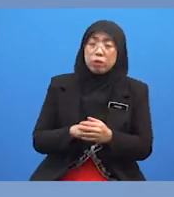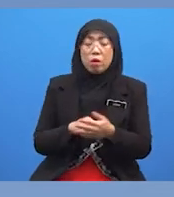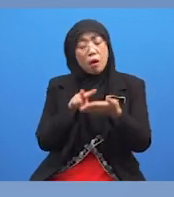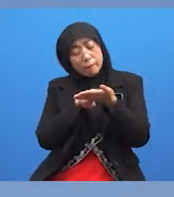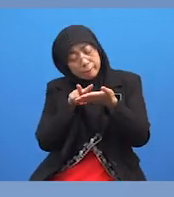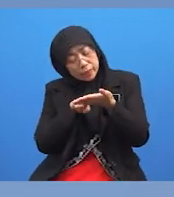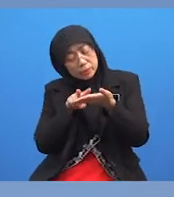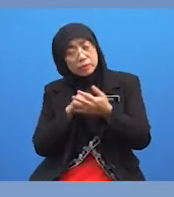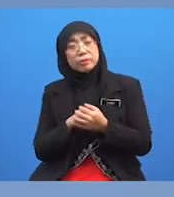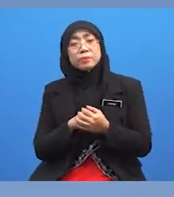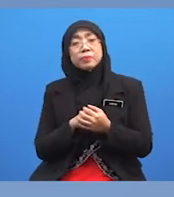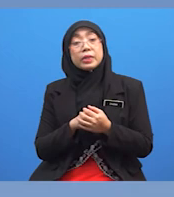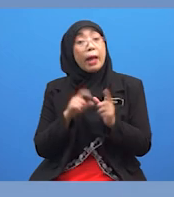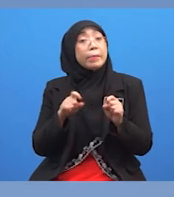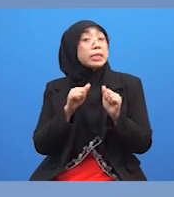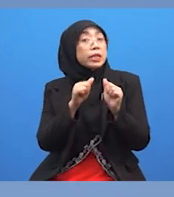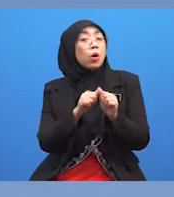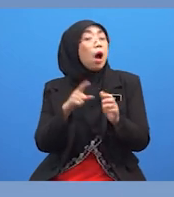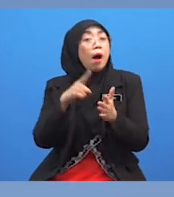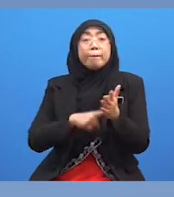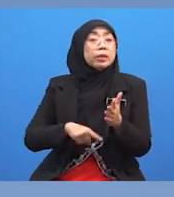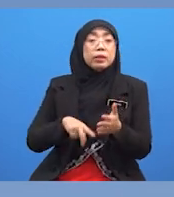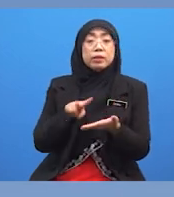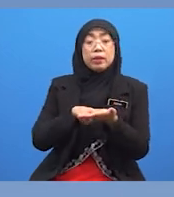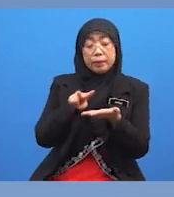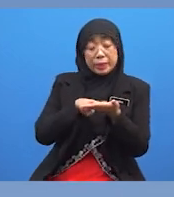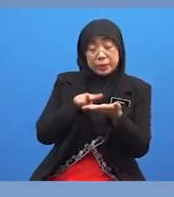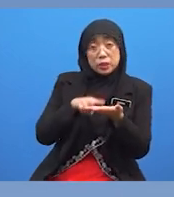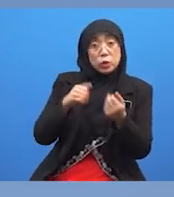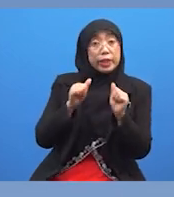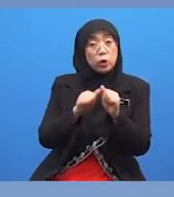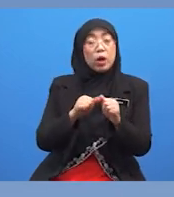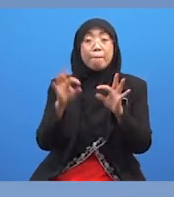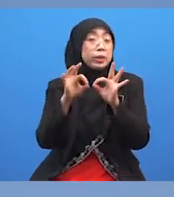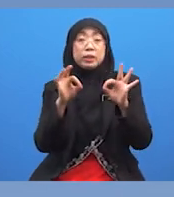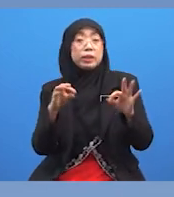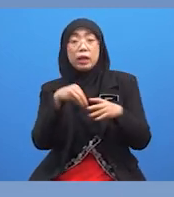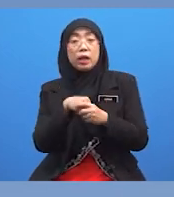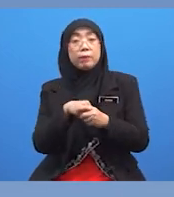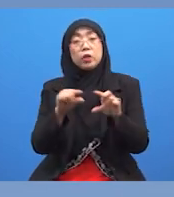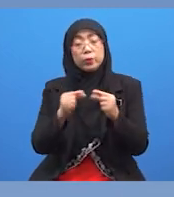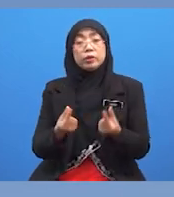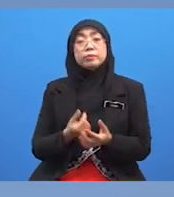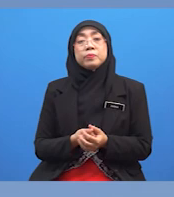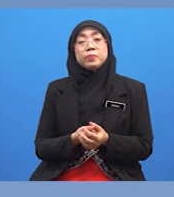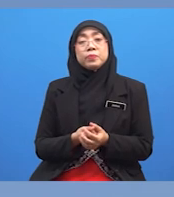tidak mengikut panduan kitab tersebut, nescaya hidup mereka tidak akan selamat sama ada di dunia maupun di